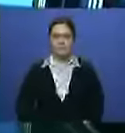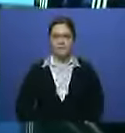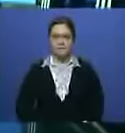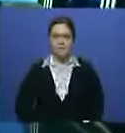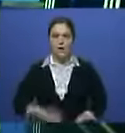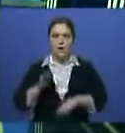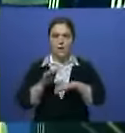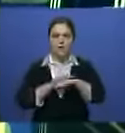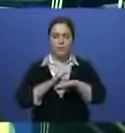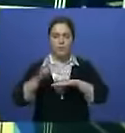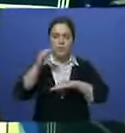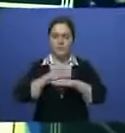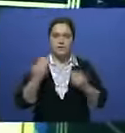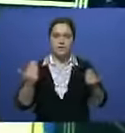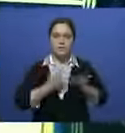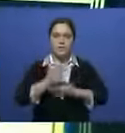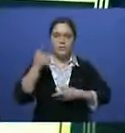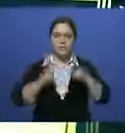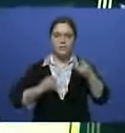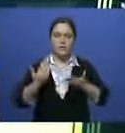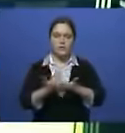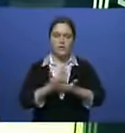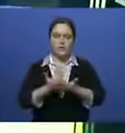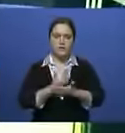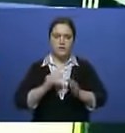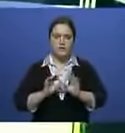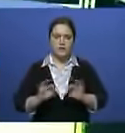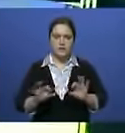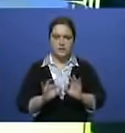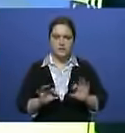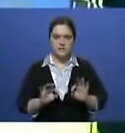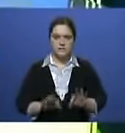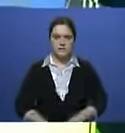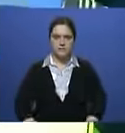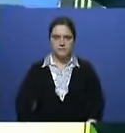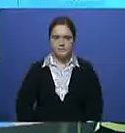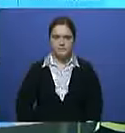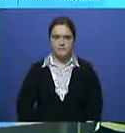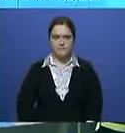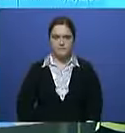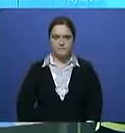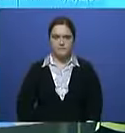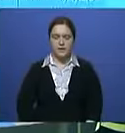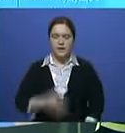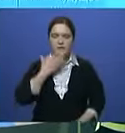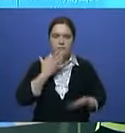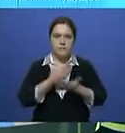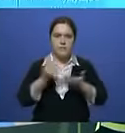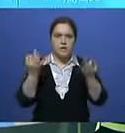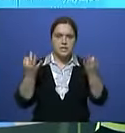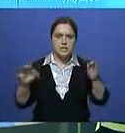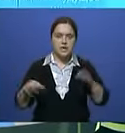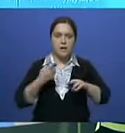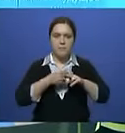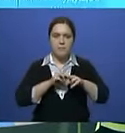Добрый вечер в прямом эфире новости в студии Владислав Цой сурдоперевод обеспечивает Виктория Антонина независимость фундамент